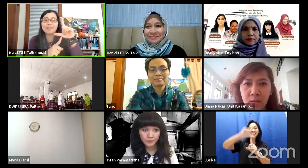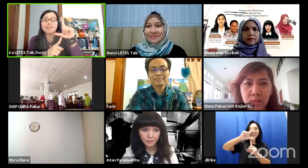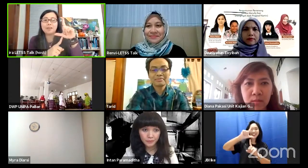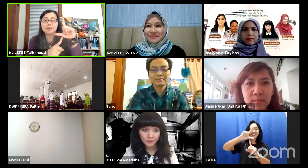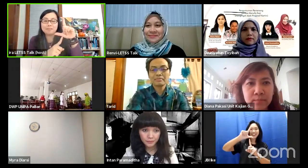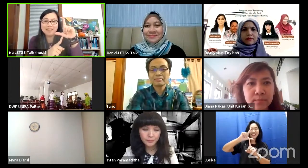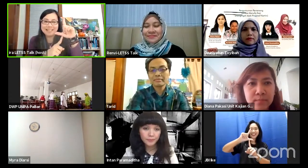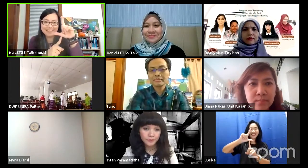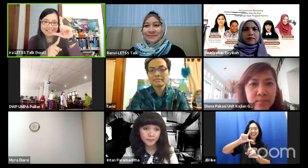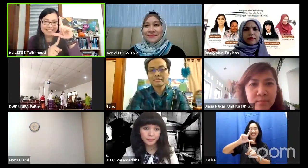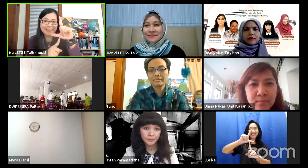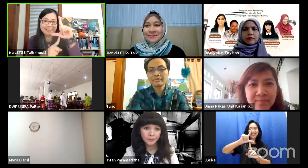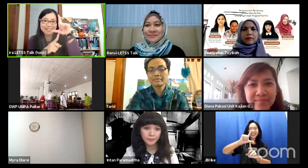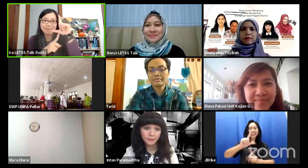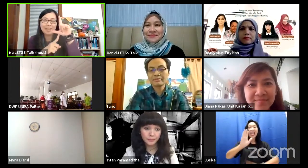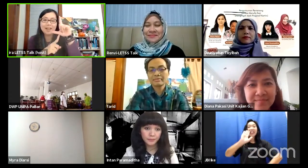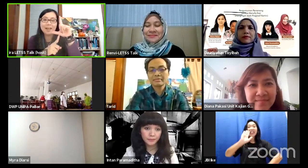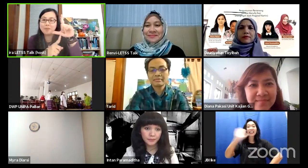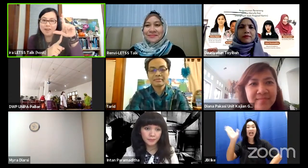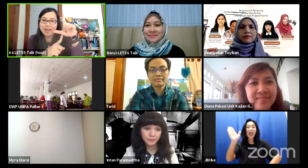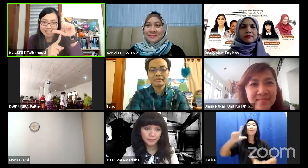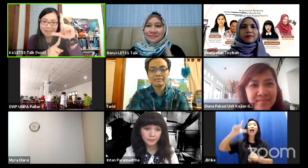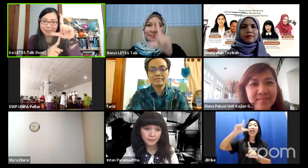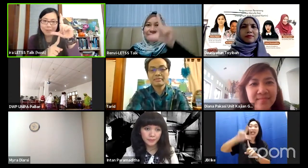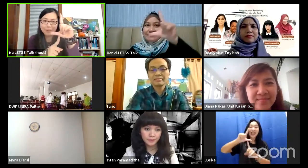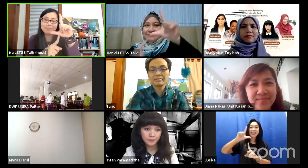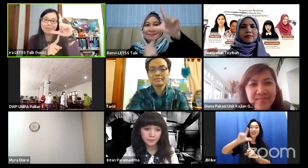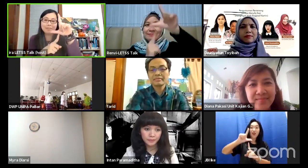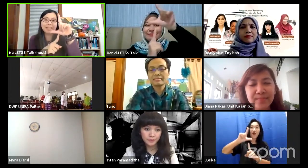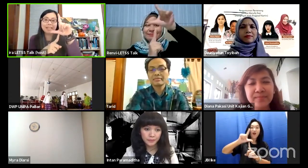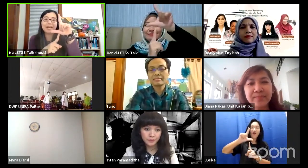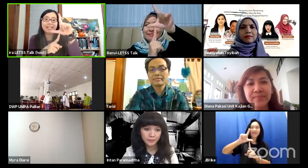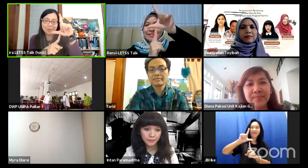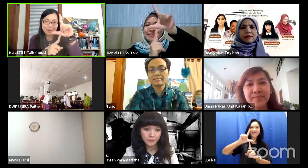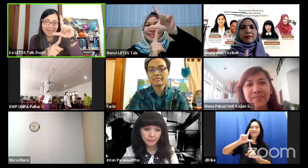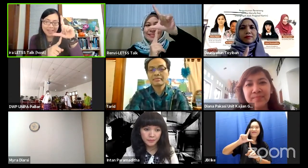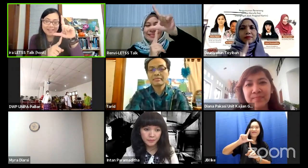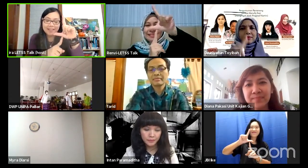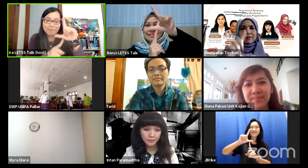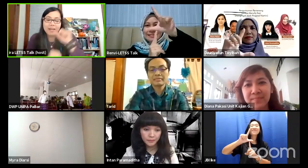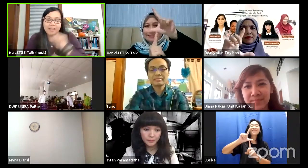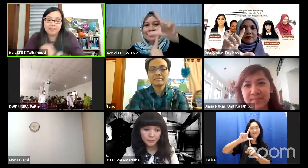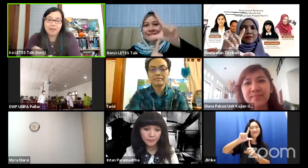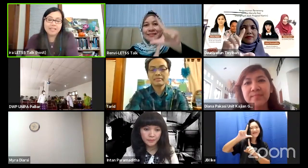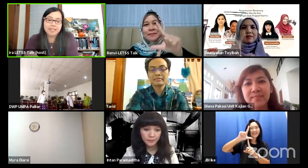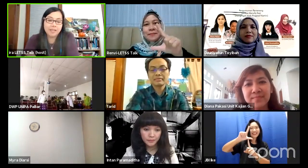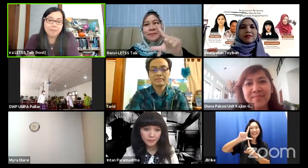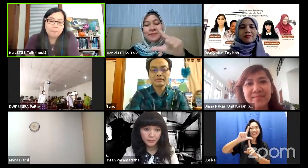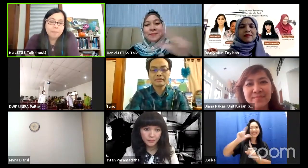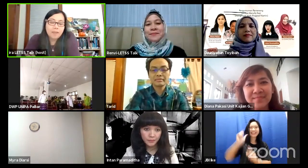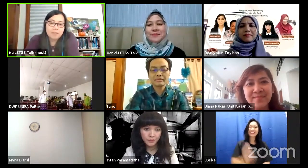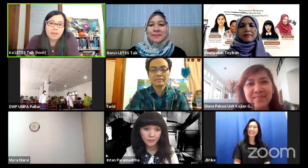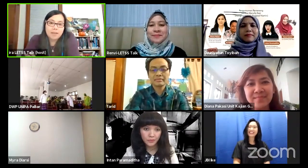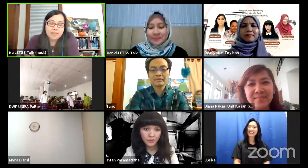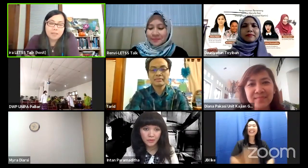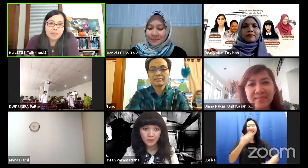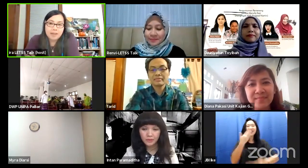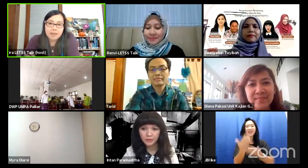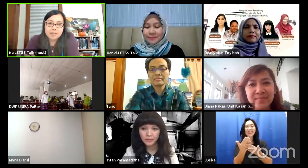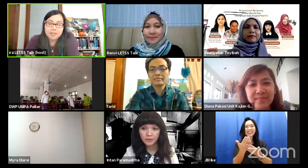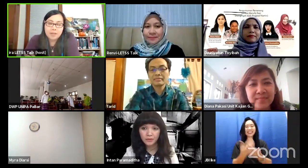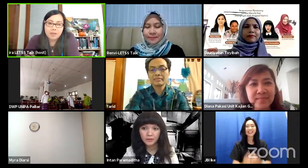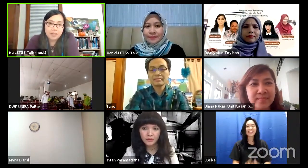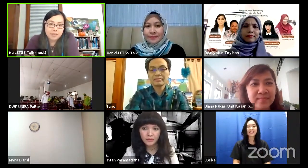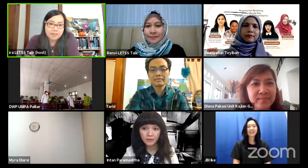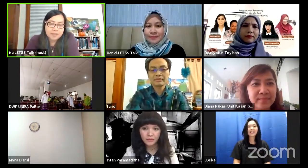isyarat untuk Let's Talk. Bahasa isyaratnya nanti JBI akan menggunakan ini untuk mengatakan Let's Talk ya. Baik, terima kasih. Terima kasih